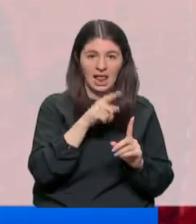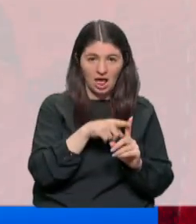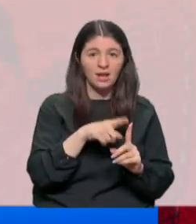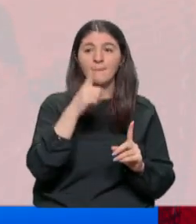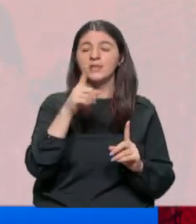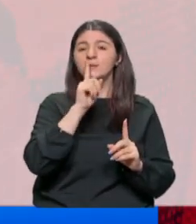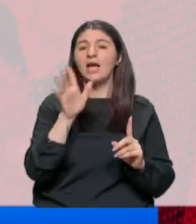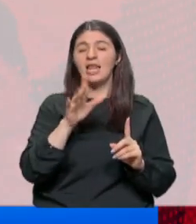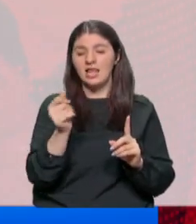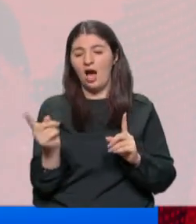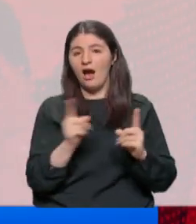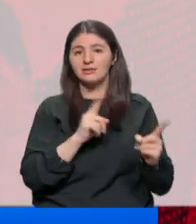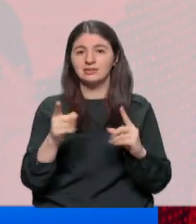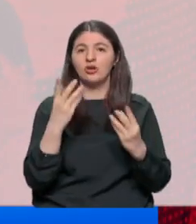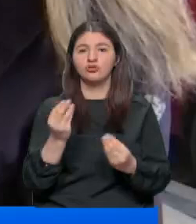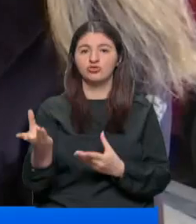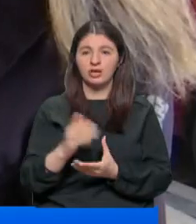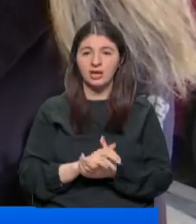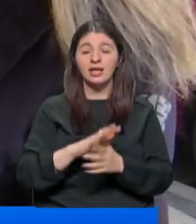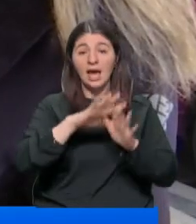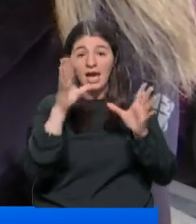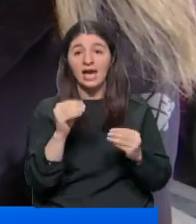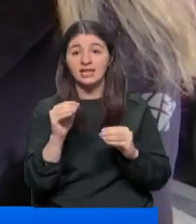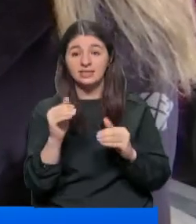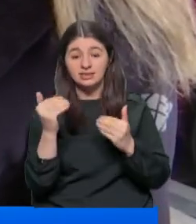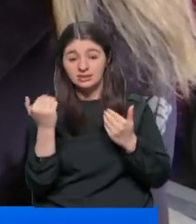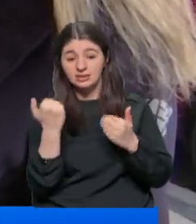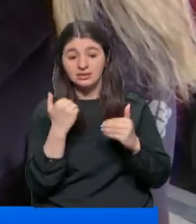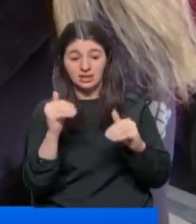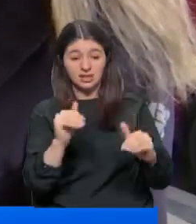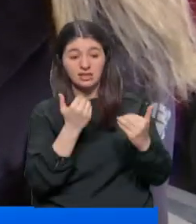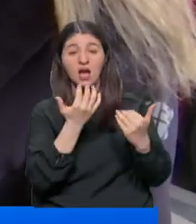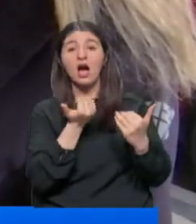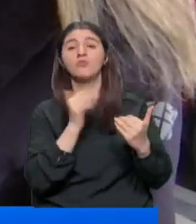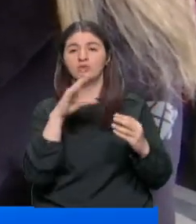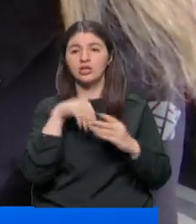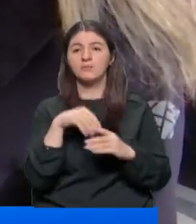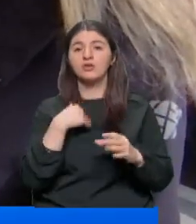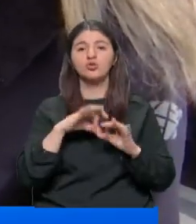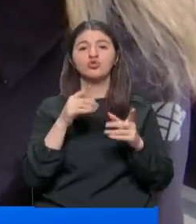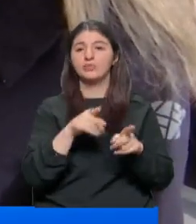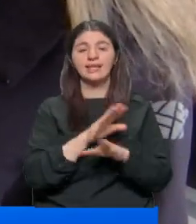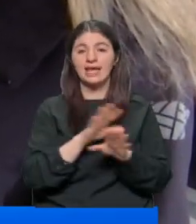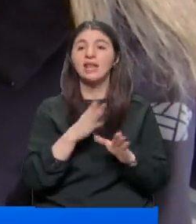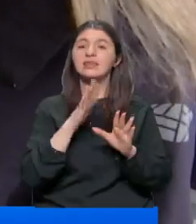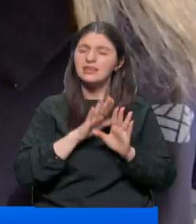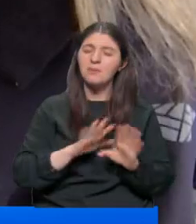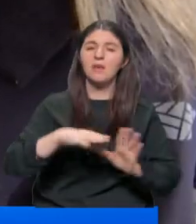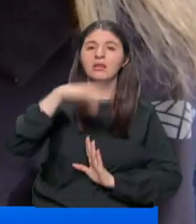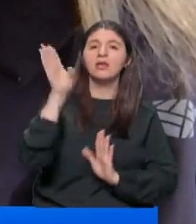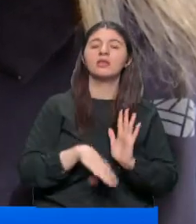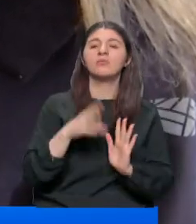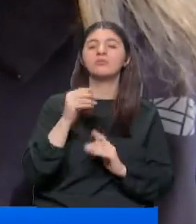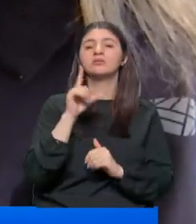lirayla 1150 lira arasında olacak. Herkes destekten faydalanamayacağı için bence çözüm bu değil. tamamen indirim